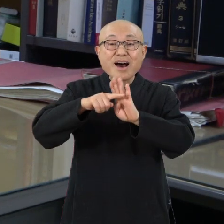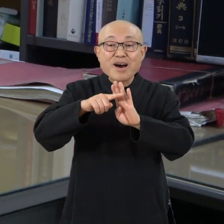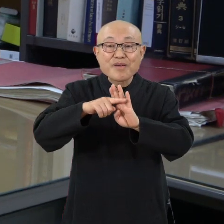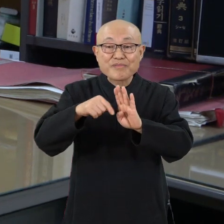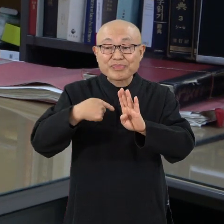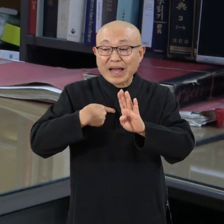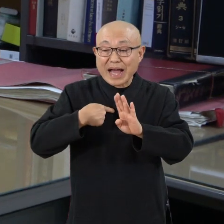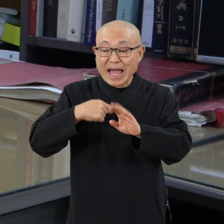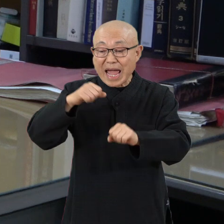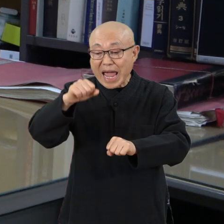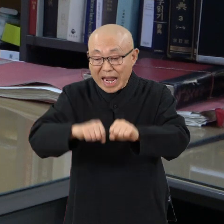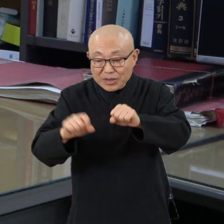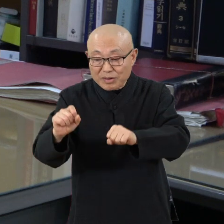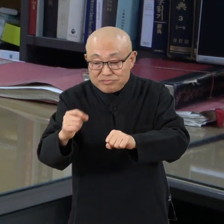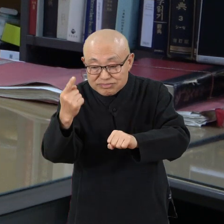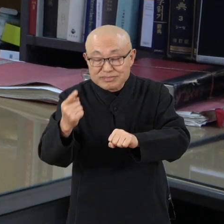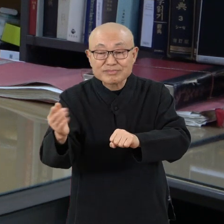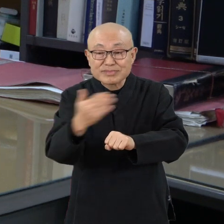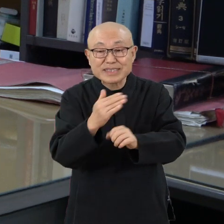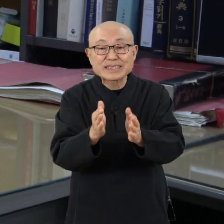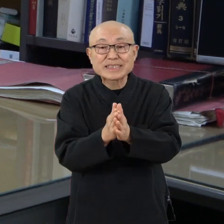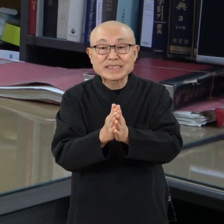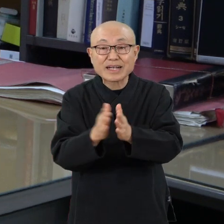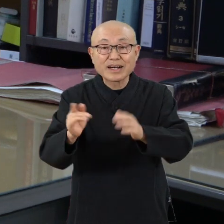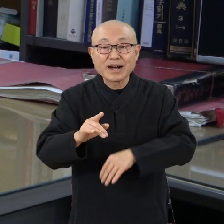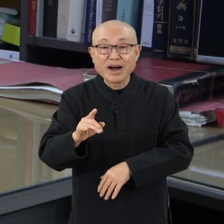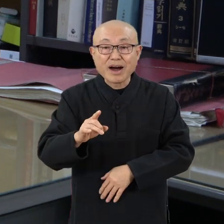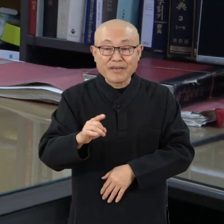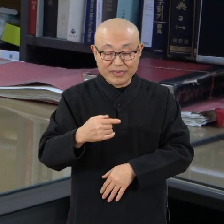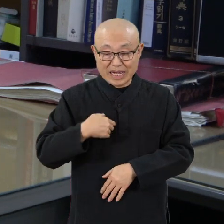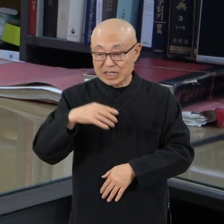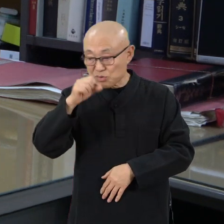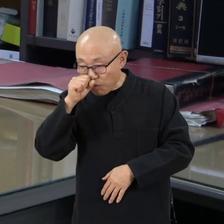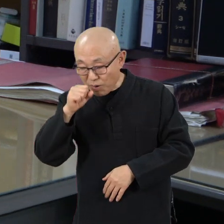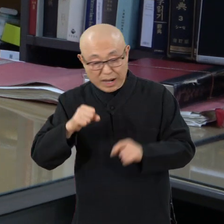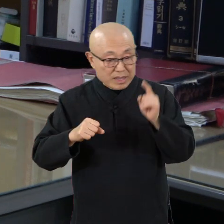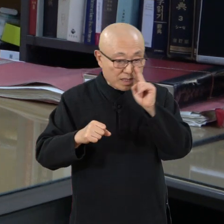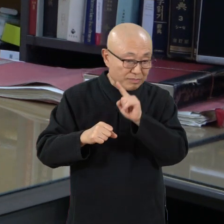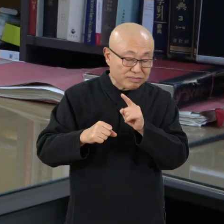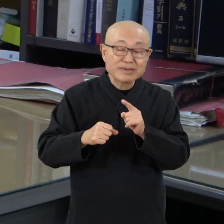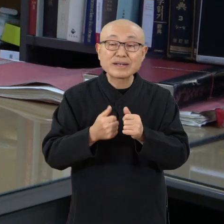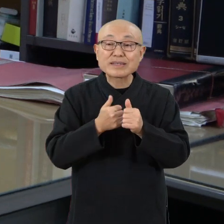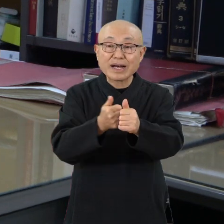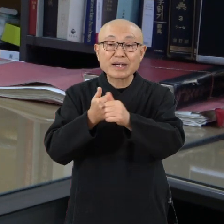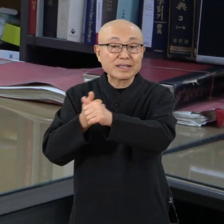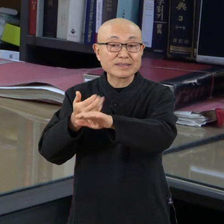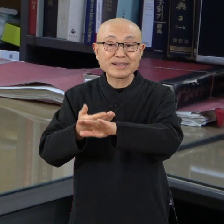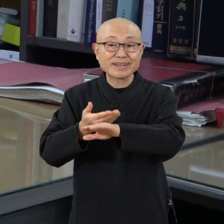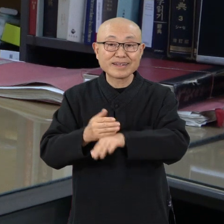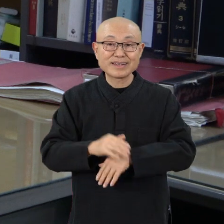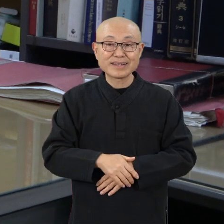나의 행위부터 원인을 찾아서 어느 쪽으로 내가 행동할 거냐. 근데